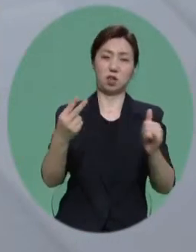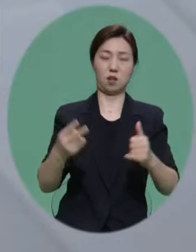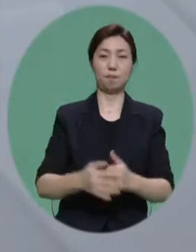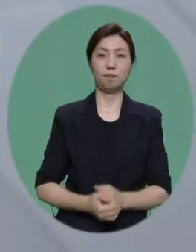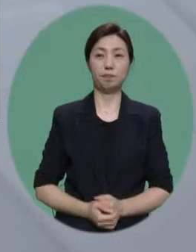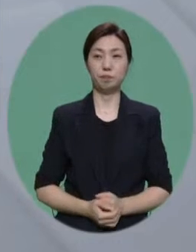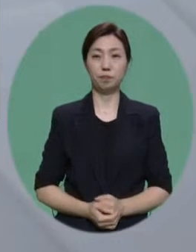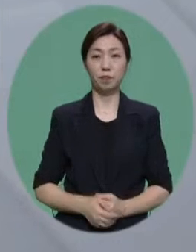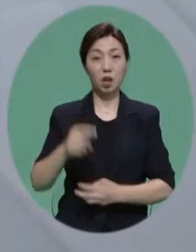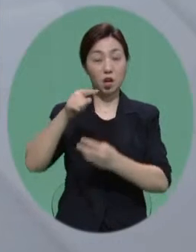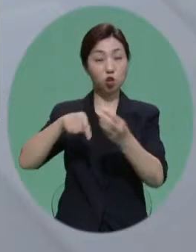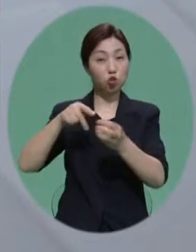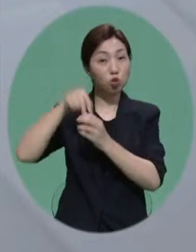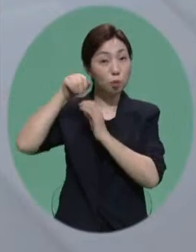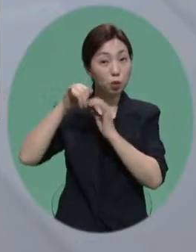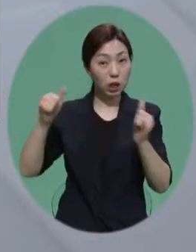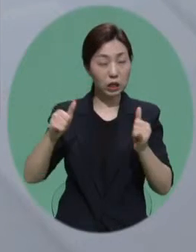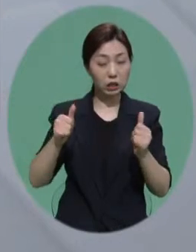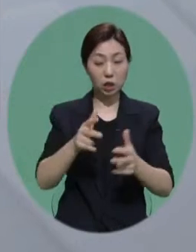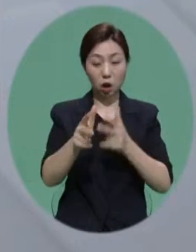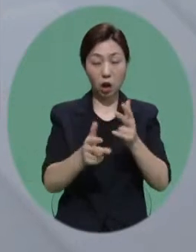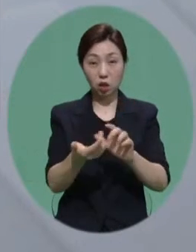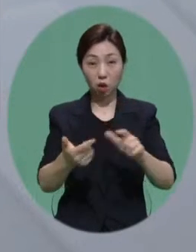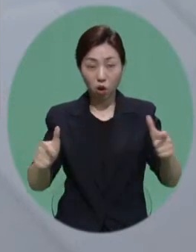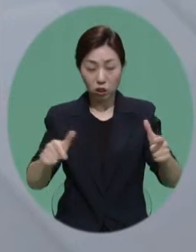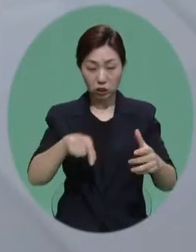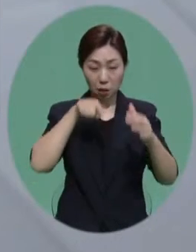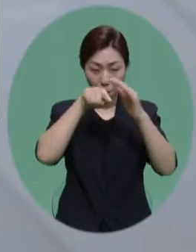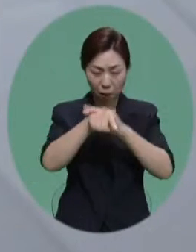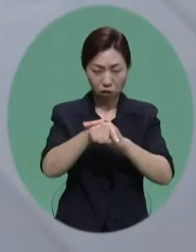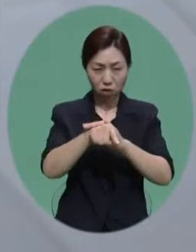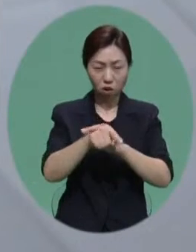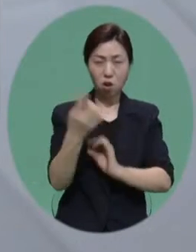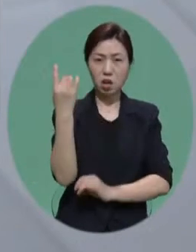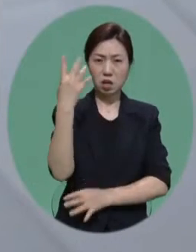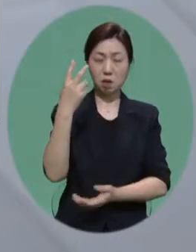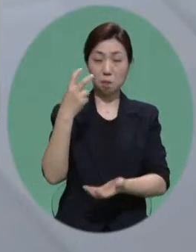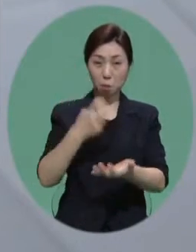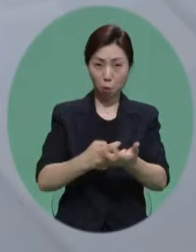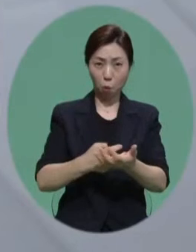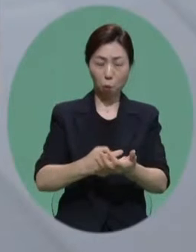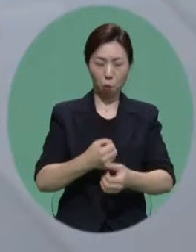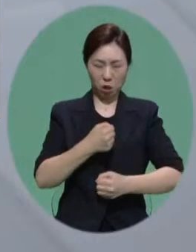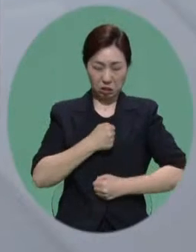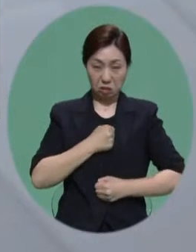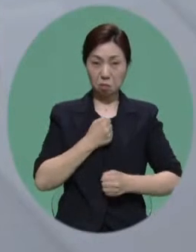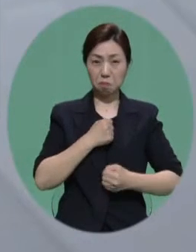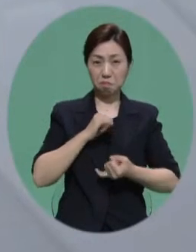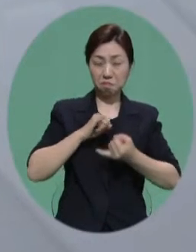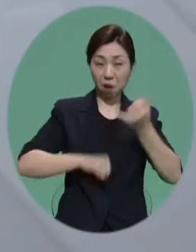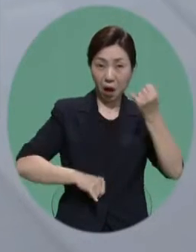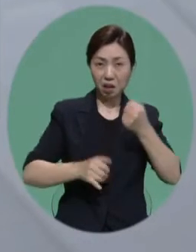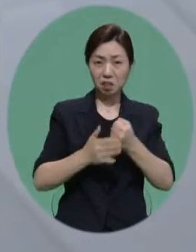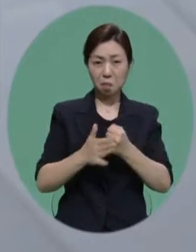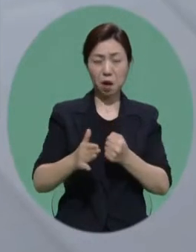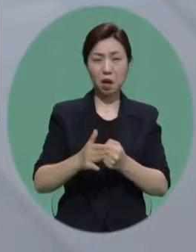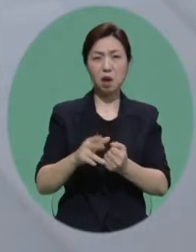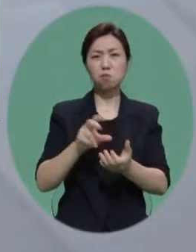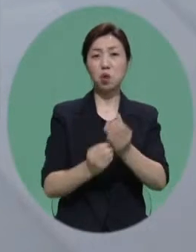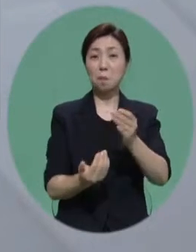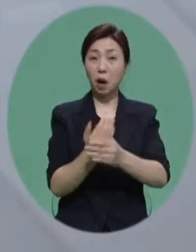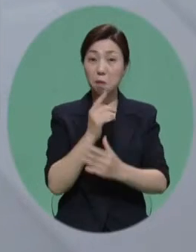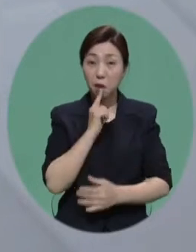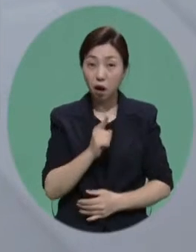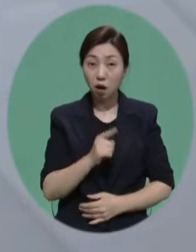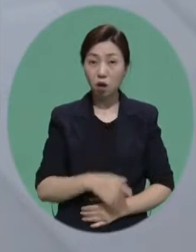어 뭐 작업하는 사람들 기본 수첩 입안에서 안됐다 이렇게 해서 이제 작업자 책임을 이야기 하는데 대체로 사망 사고가 나면